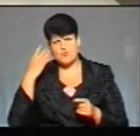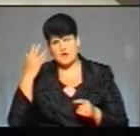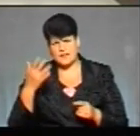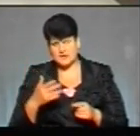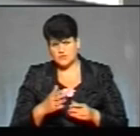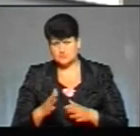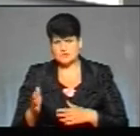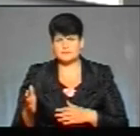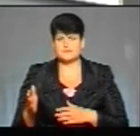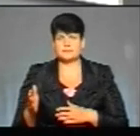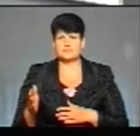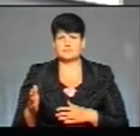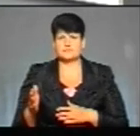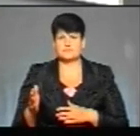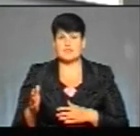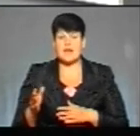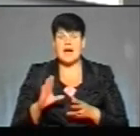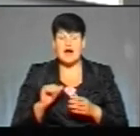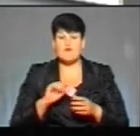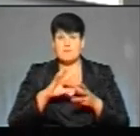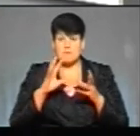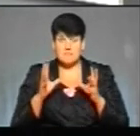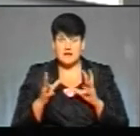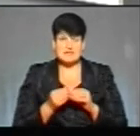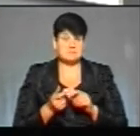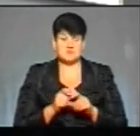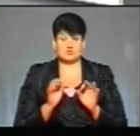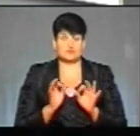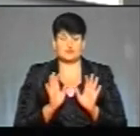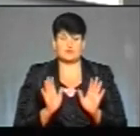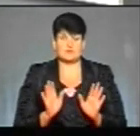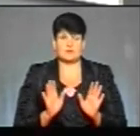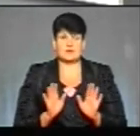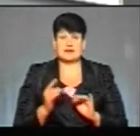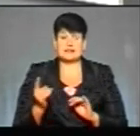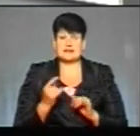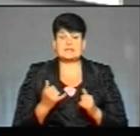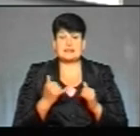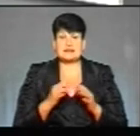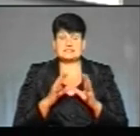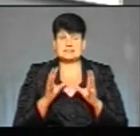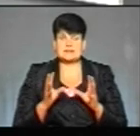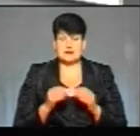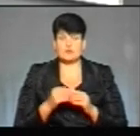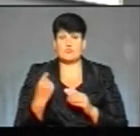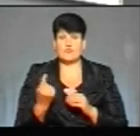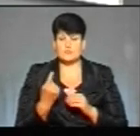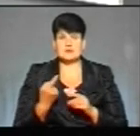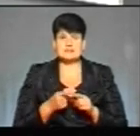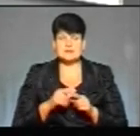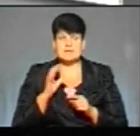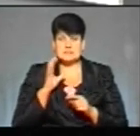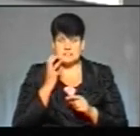Так? А в принципі, більше як такого нічого. Єдине, що для загального, в загальному для області, це серйозна